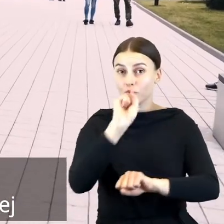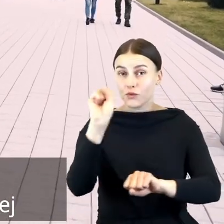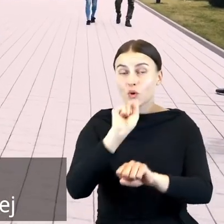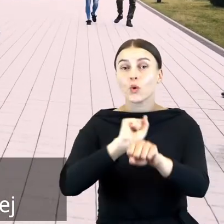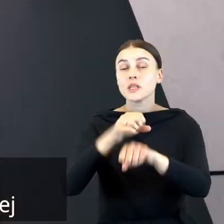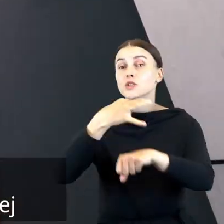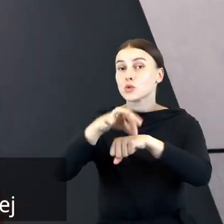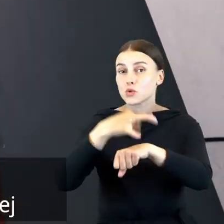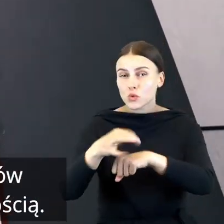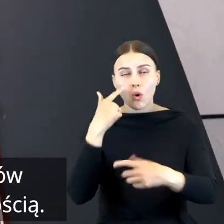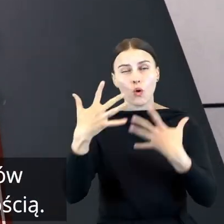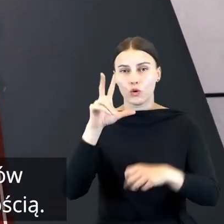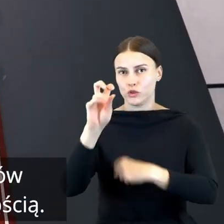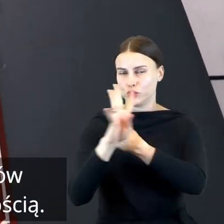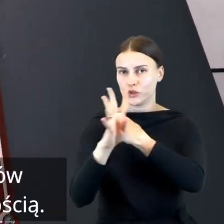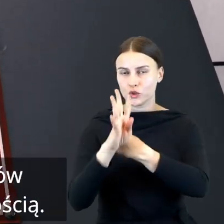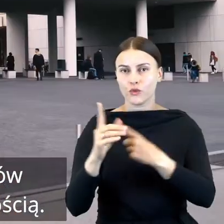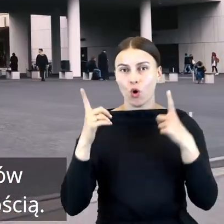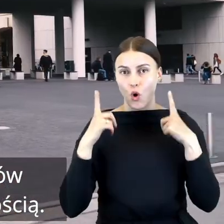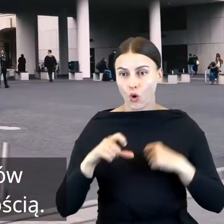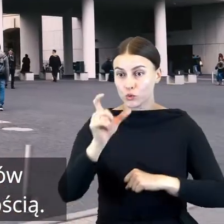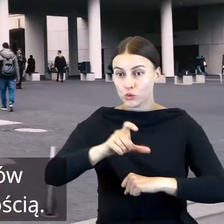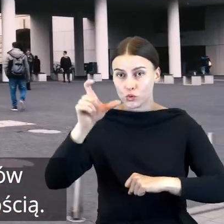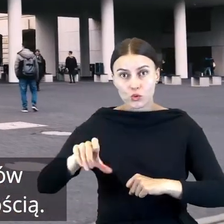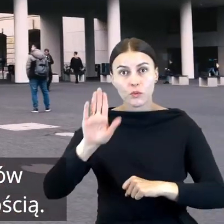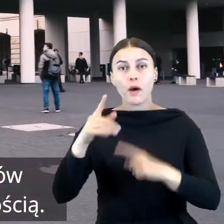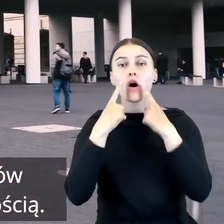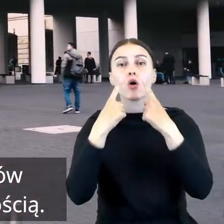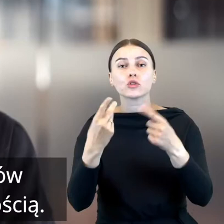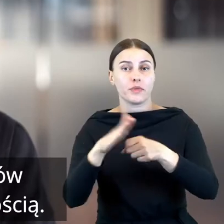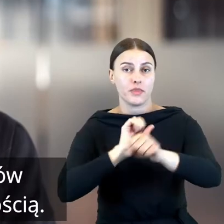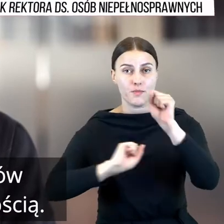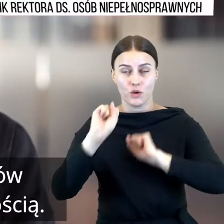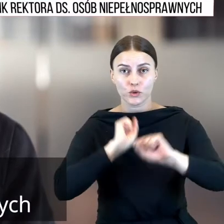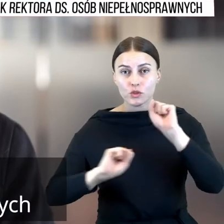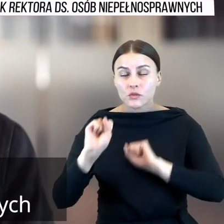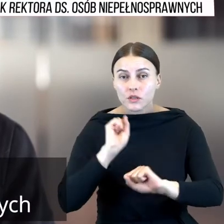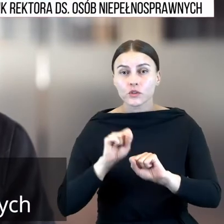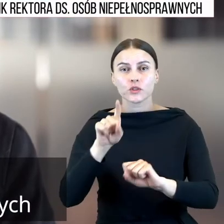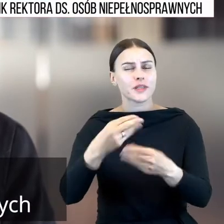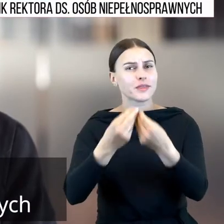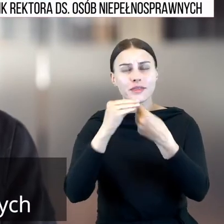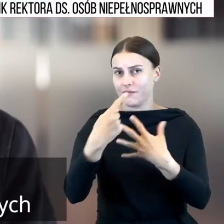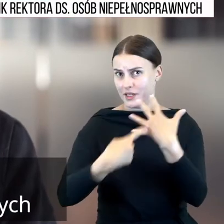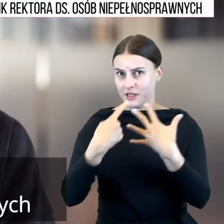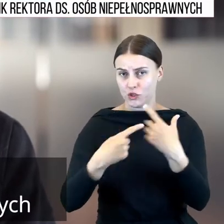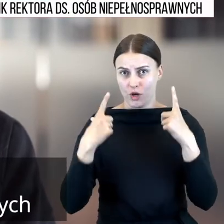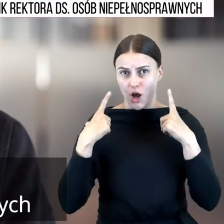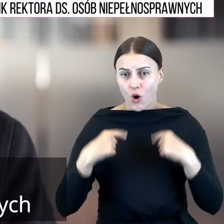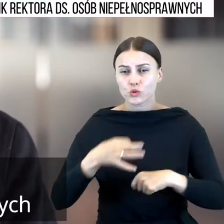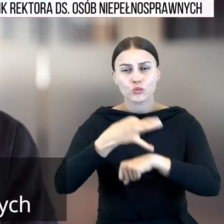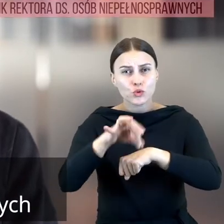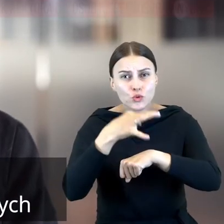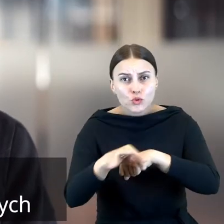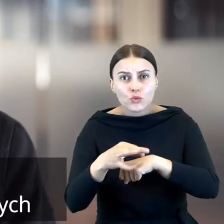Aktualnie w Politechnice Wrocławskiej studiuje blisko 390 studentów z orzeczoną niepełnosprawnością. Jest to